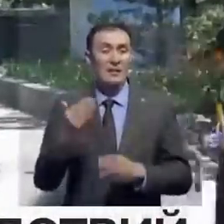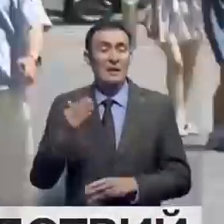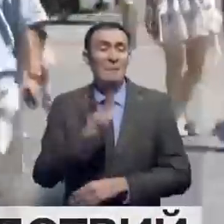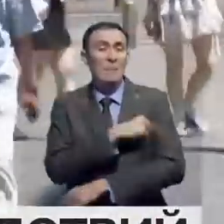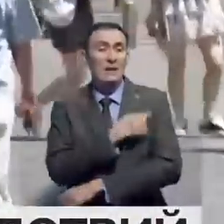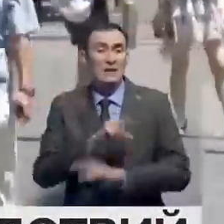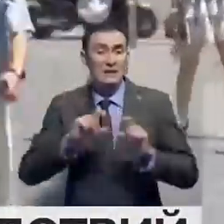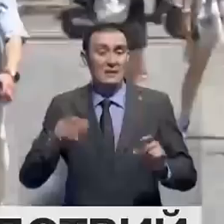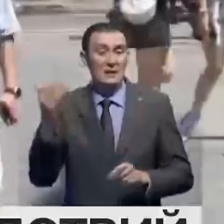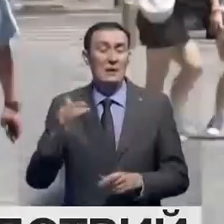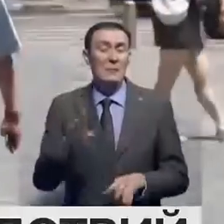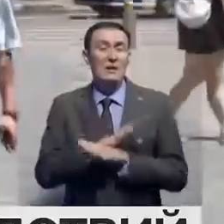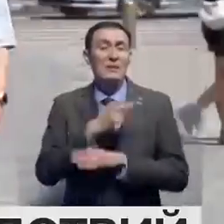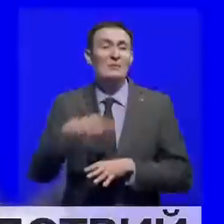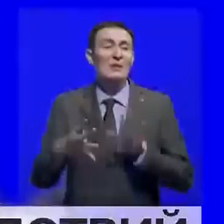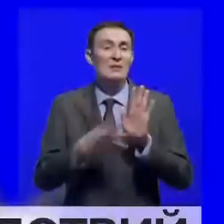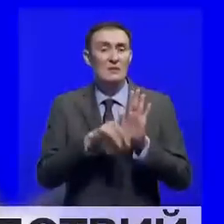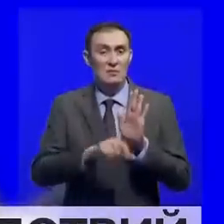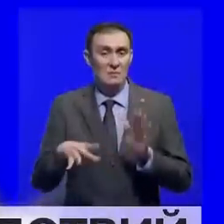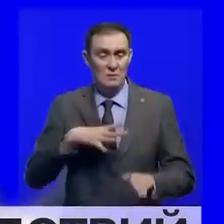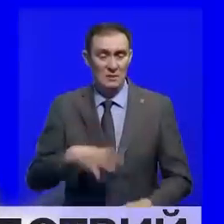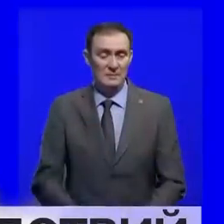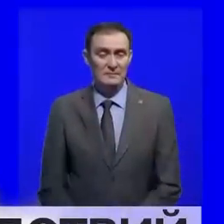пекинских больниц погибли 29 человек